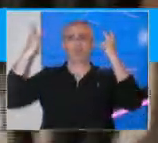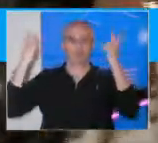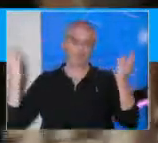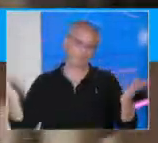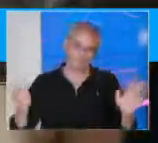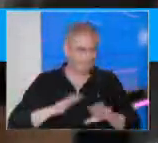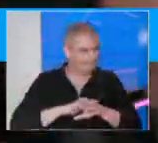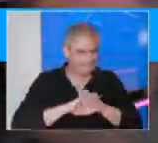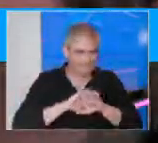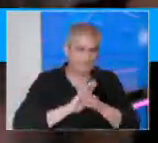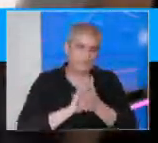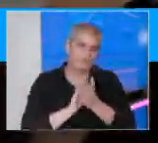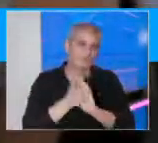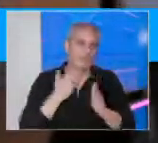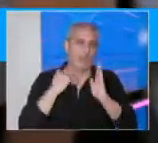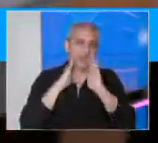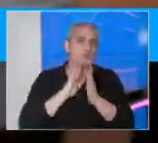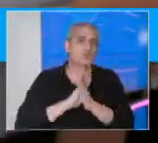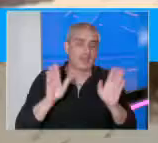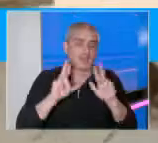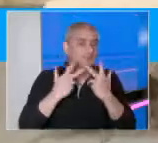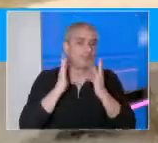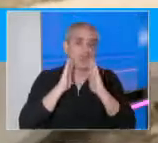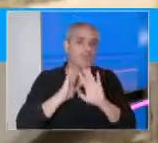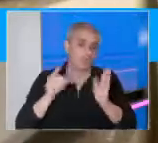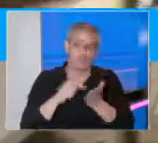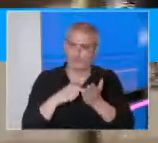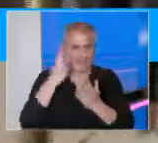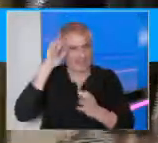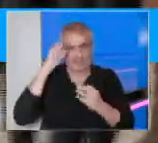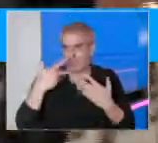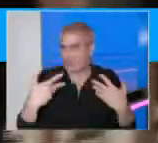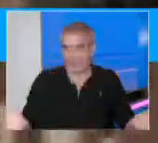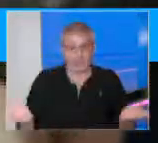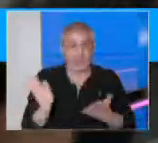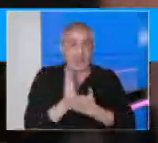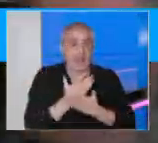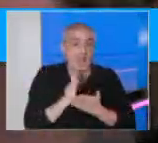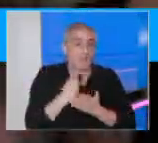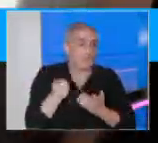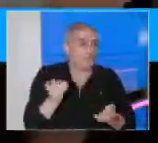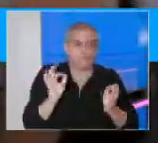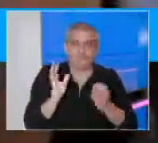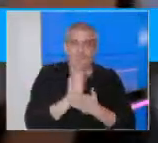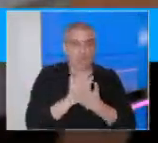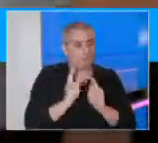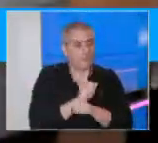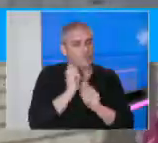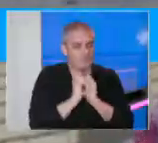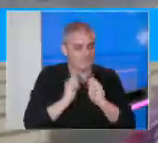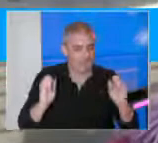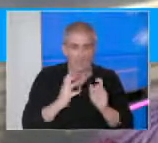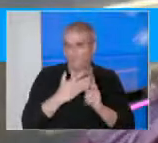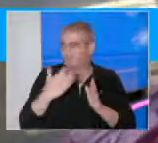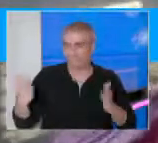רבותיי, אנחנו איבדנו אמון, הציבור איבד אמון בגלל שאין היגיון בהחלטות שהן החלטות אורך או החלטות